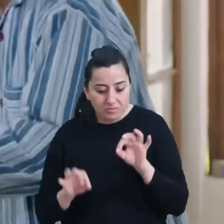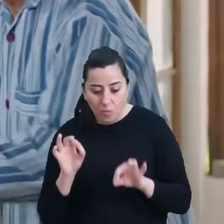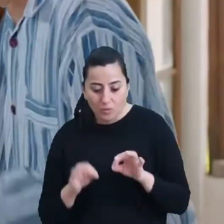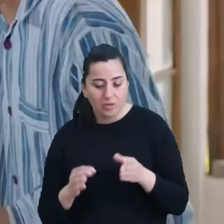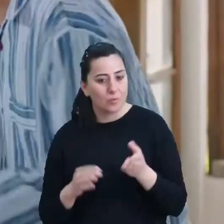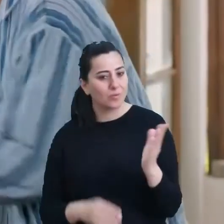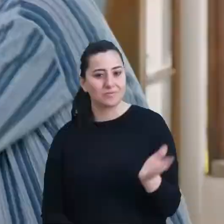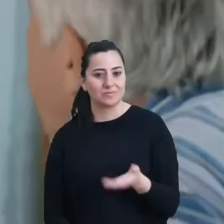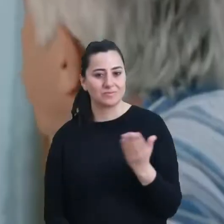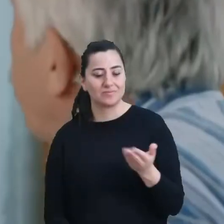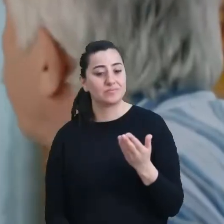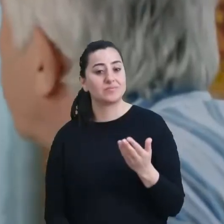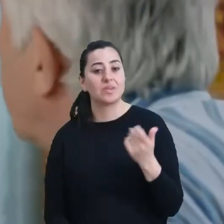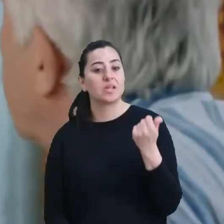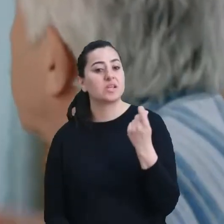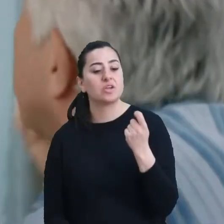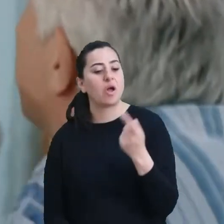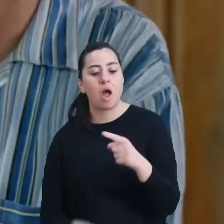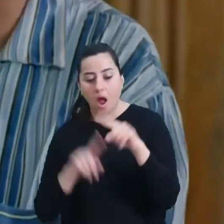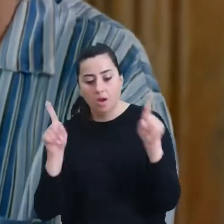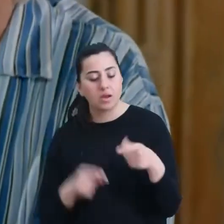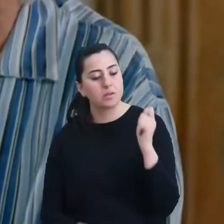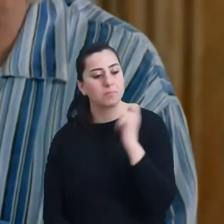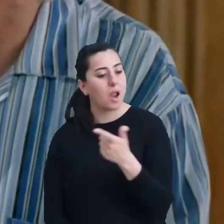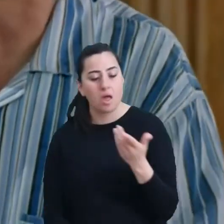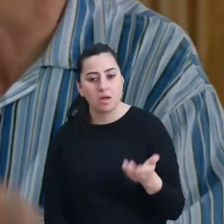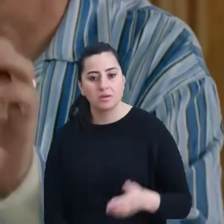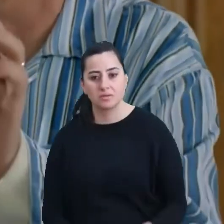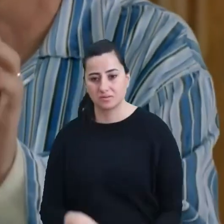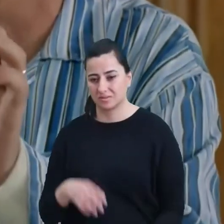sıvıyor. Kaç para verdin sen bu haritaya? İsmail.